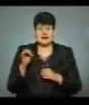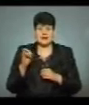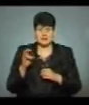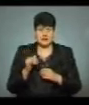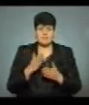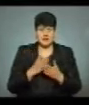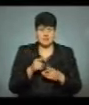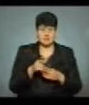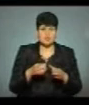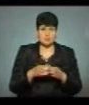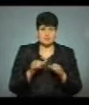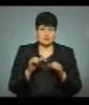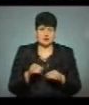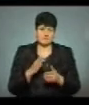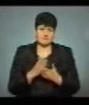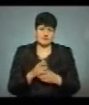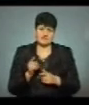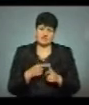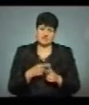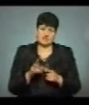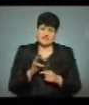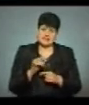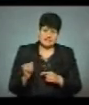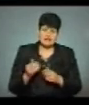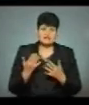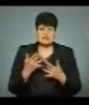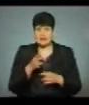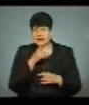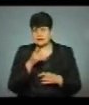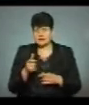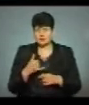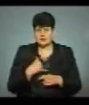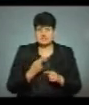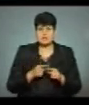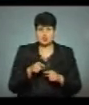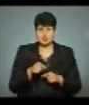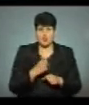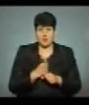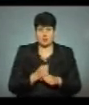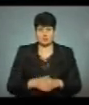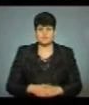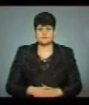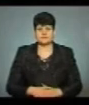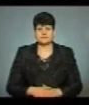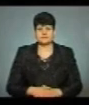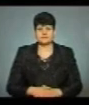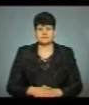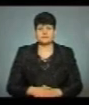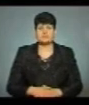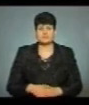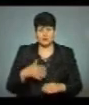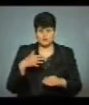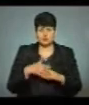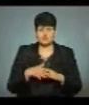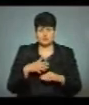громада право існувати чи ні? І скільки терміну у нас на цю роботу? Зрозуміло. Ми вам